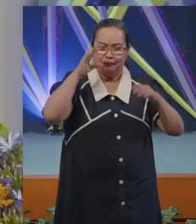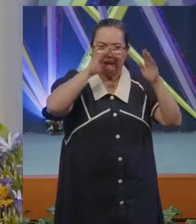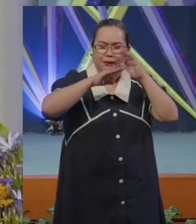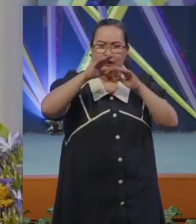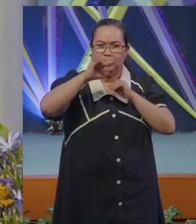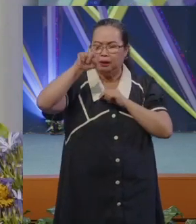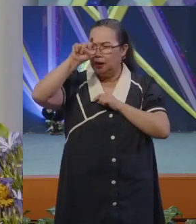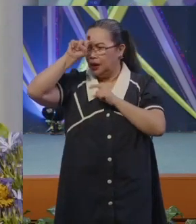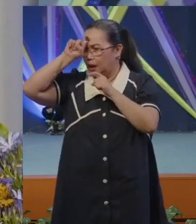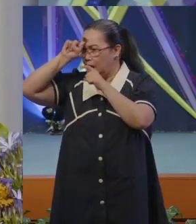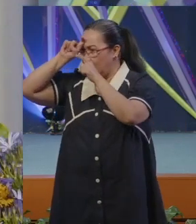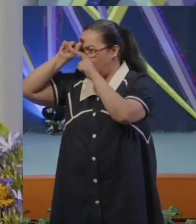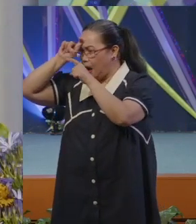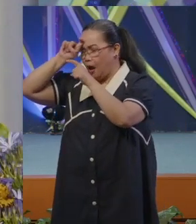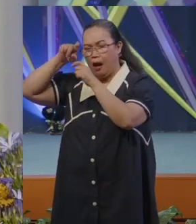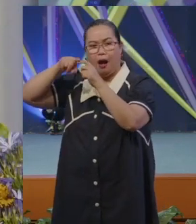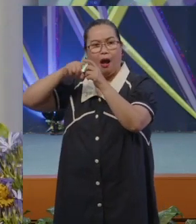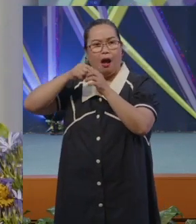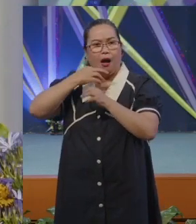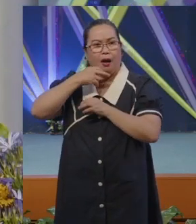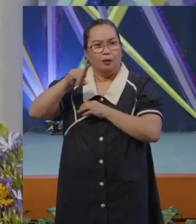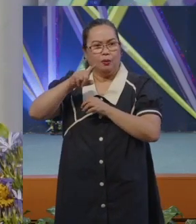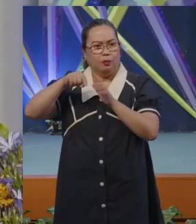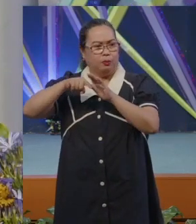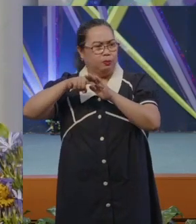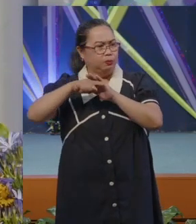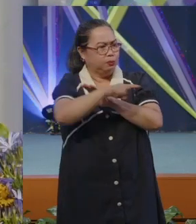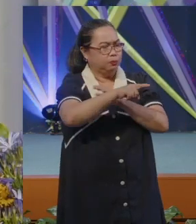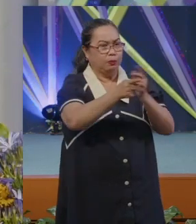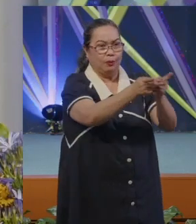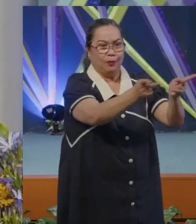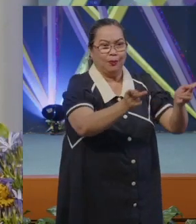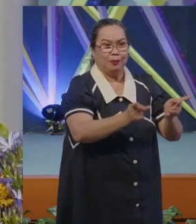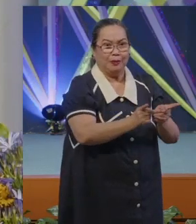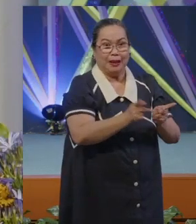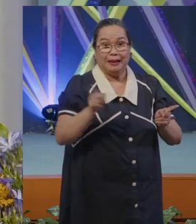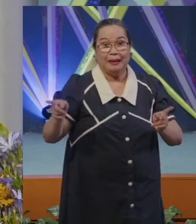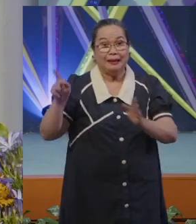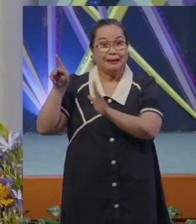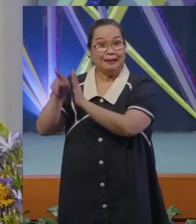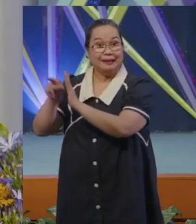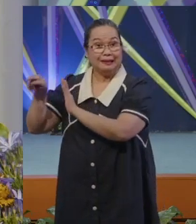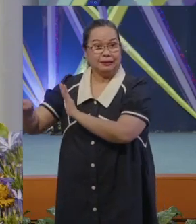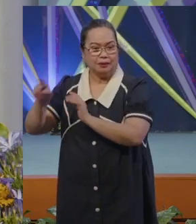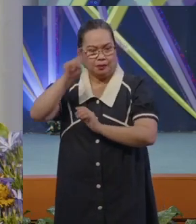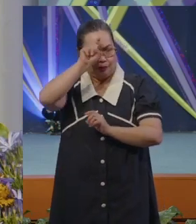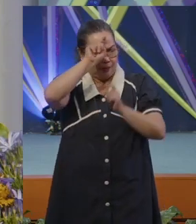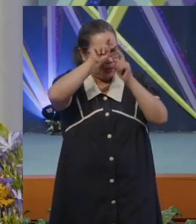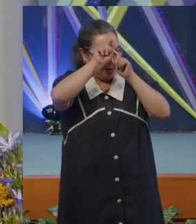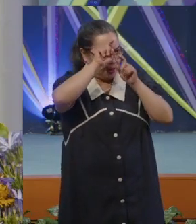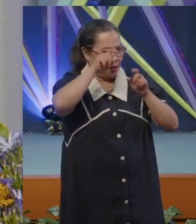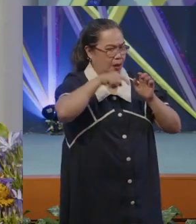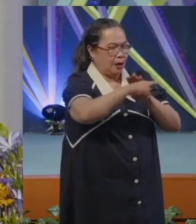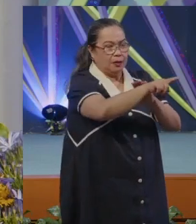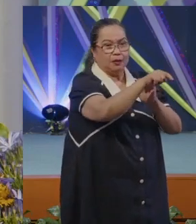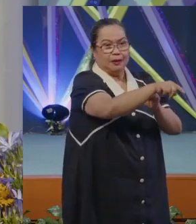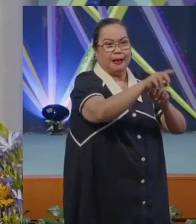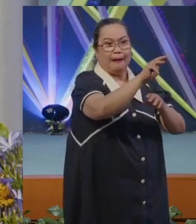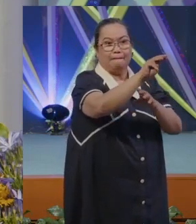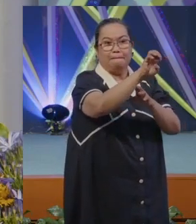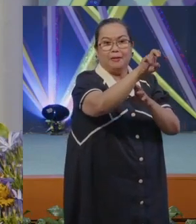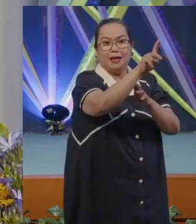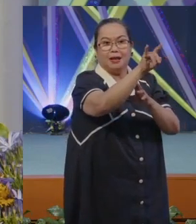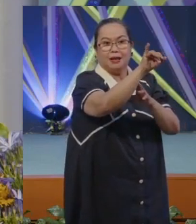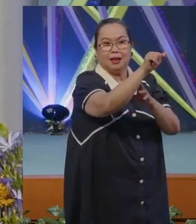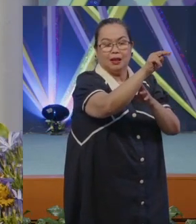Egypt at siya ay tumakas sa Midian, at naging shepherd for 40 years, siya po ay tinawag ng Panginoon sa pamamagitan ng